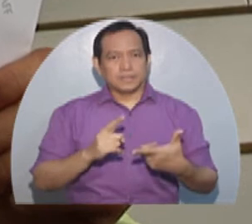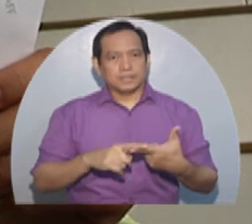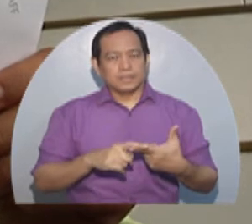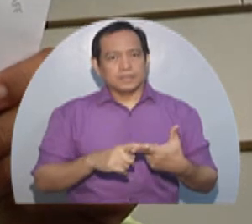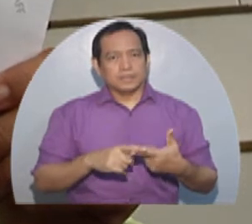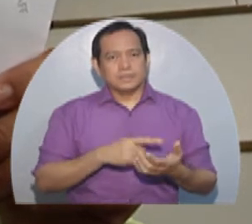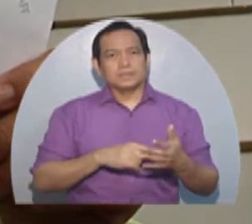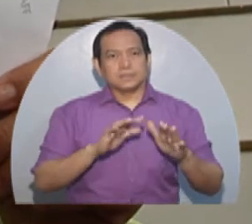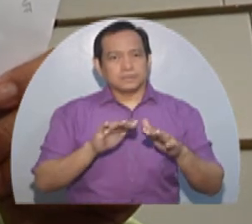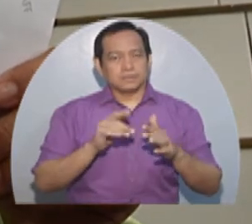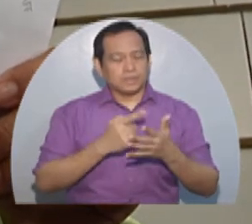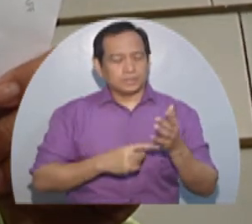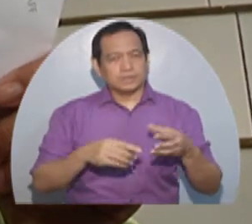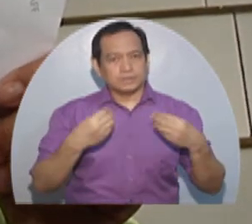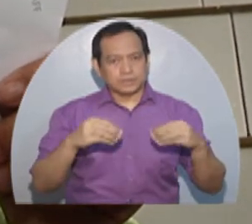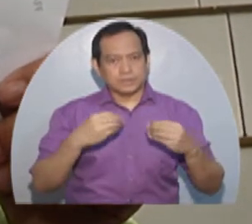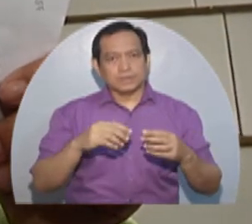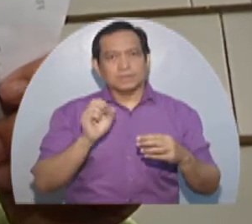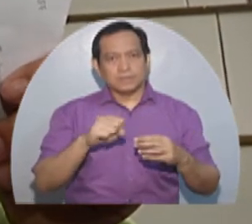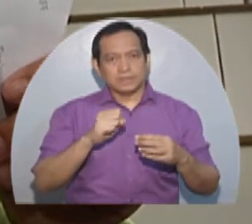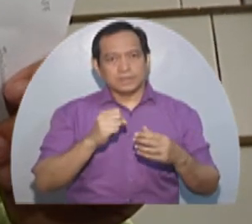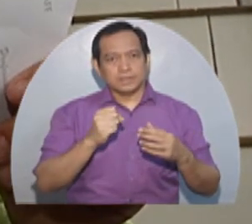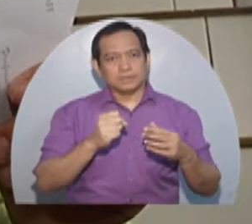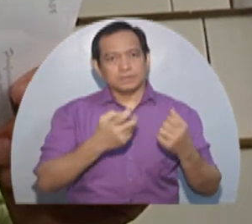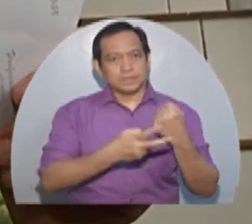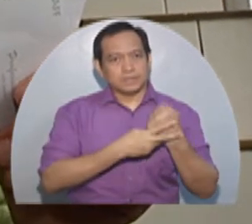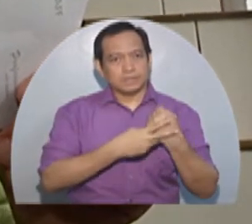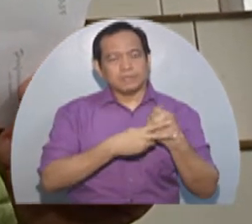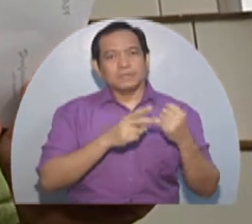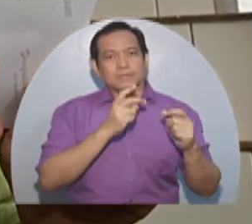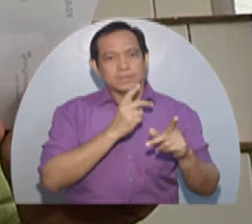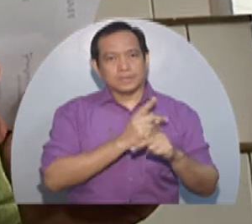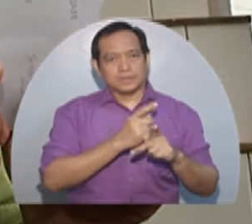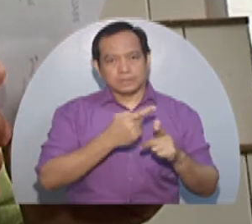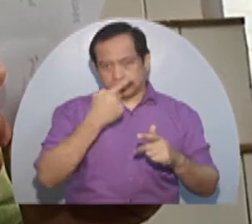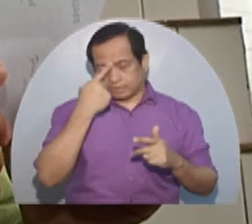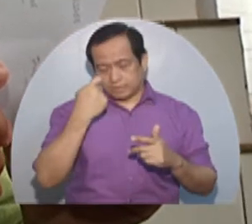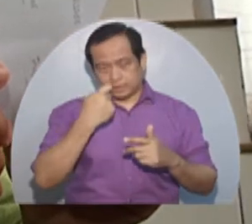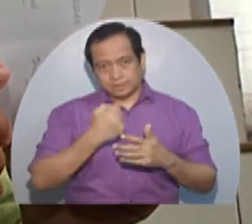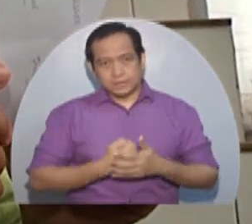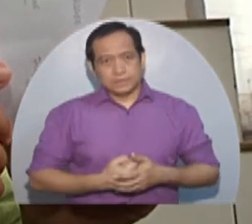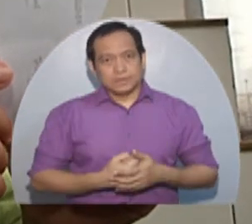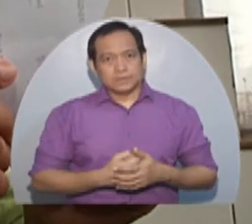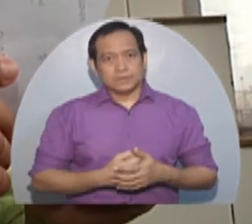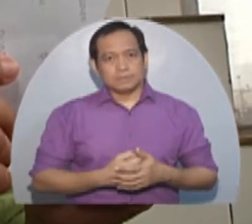Tapos po, yun ang inyong ibinibenta? Opo, iniipon po namin. Mm-hmm. Dati po